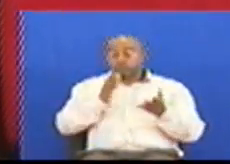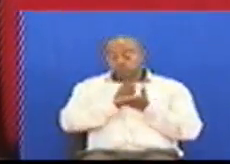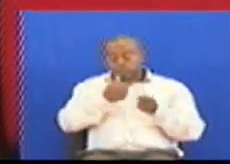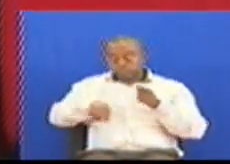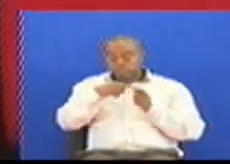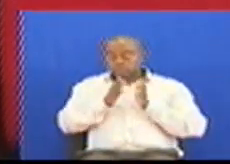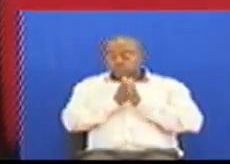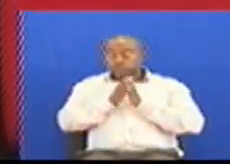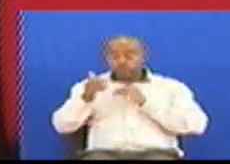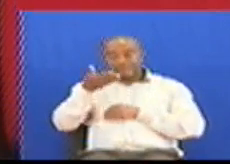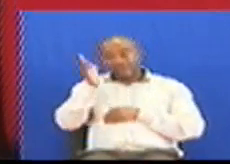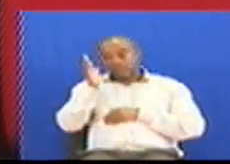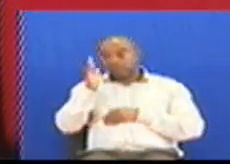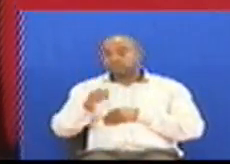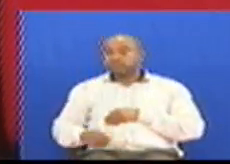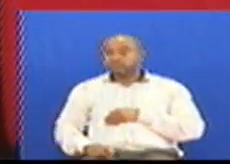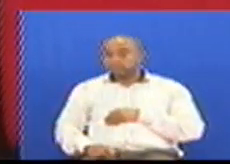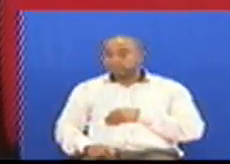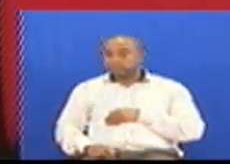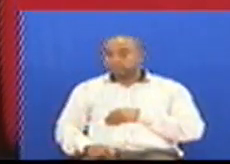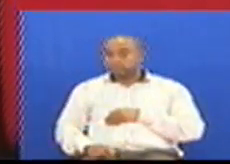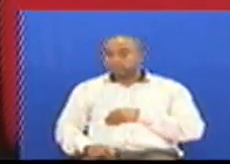sana serikali kwa